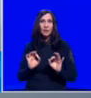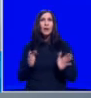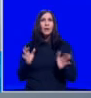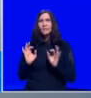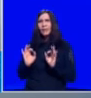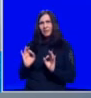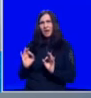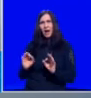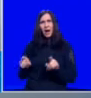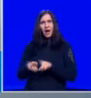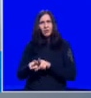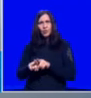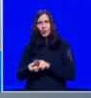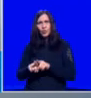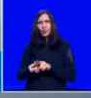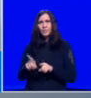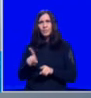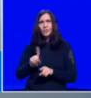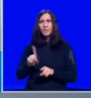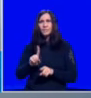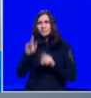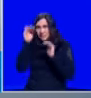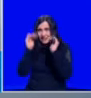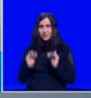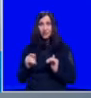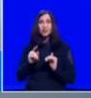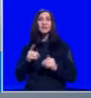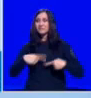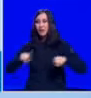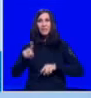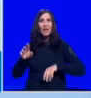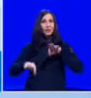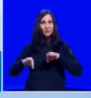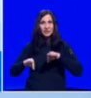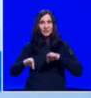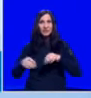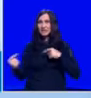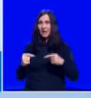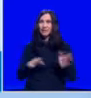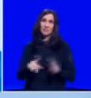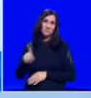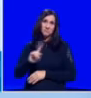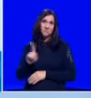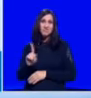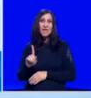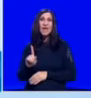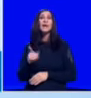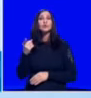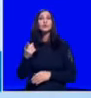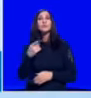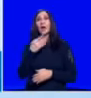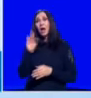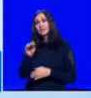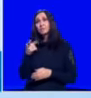и не гласувахте, ги скарахте. Не, напротив. Не сме се снишили. Ние обяснихме категорично, че този човек няма място на този пост, както го обяснихме и когато го